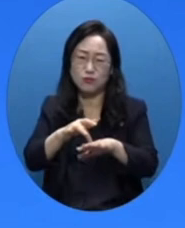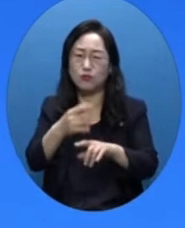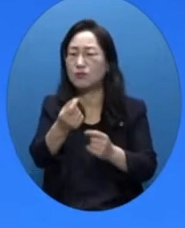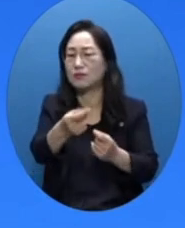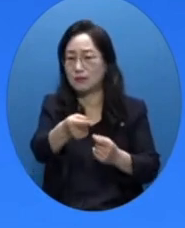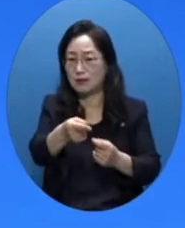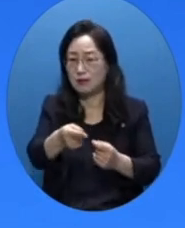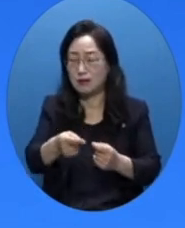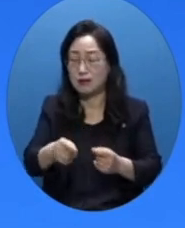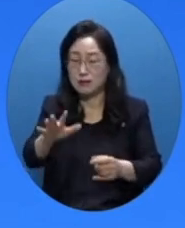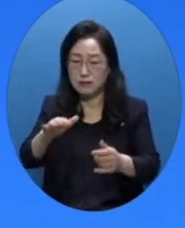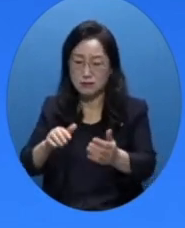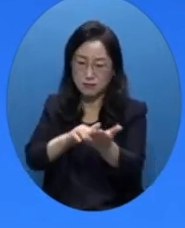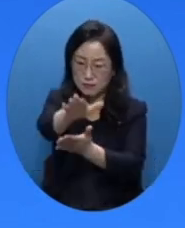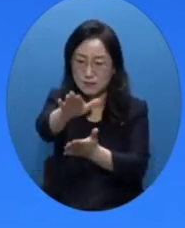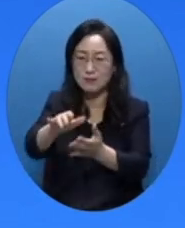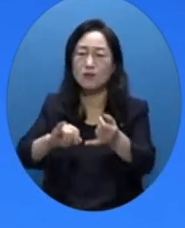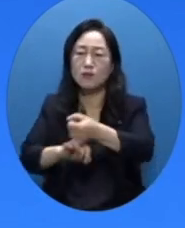이 아말렉을 무찔러야 됩니다.